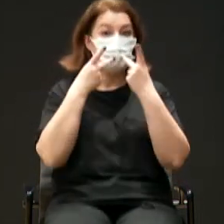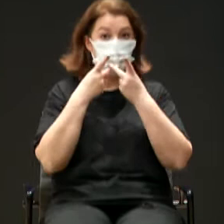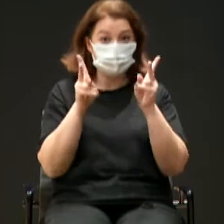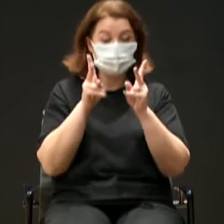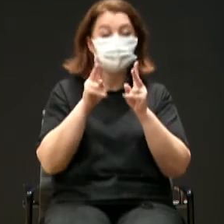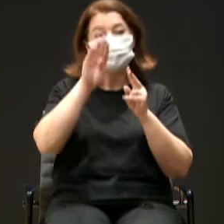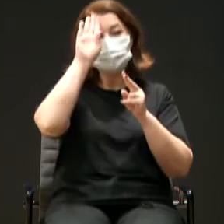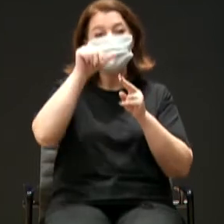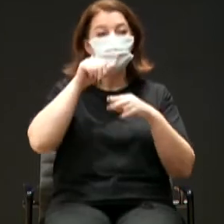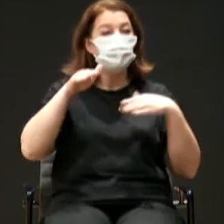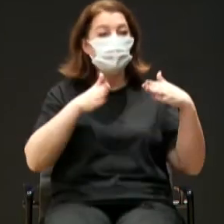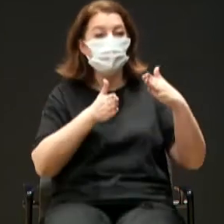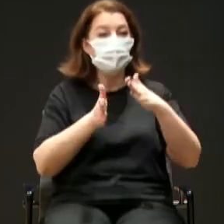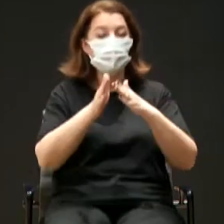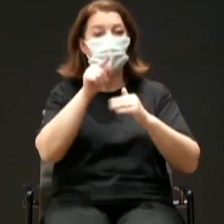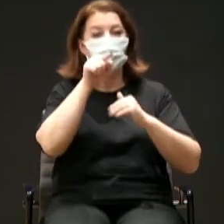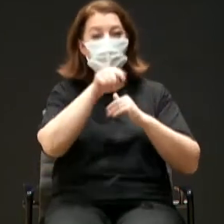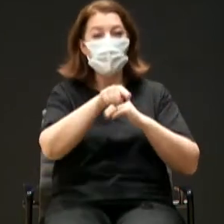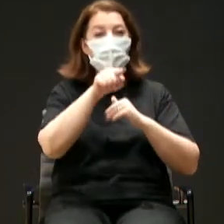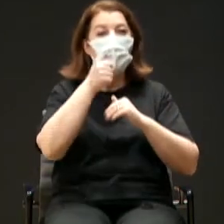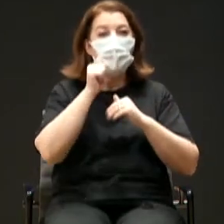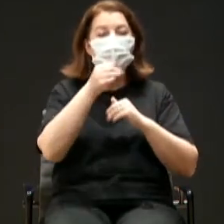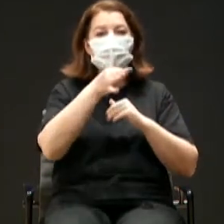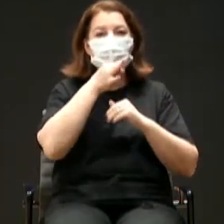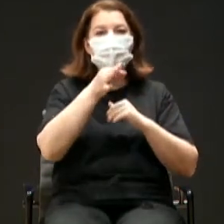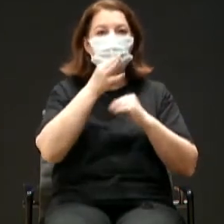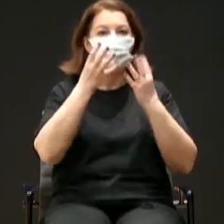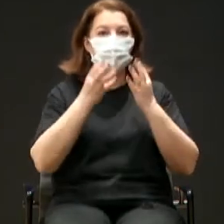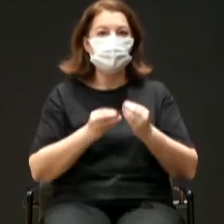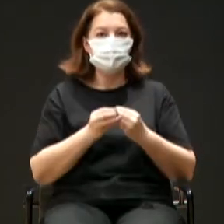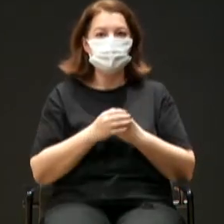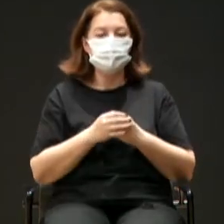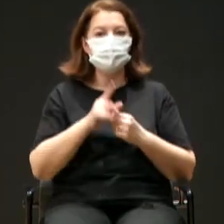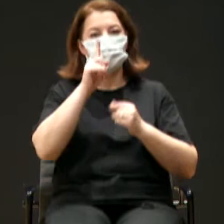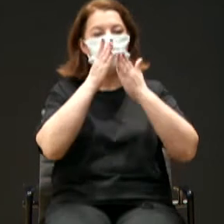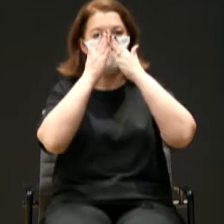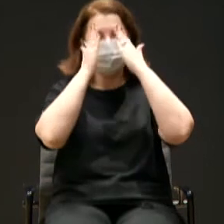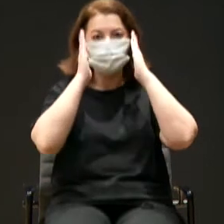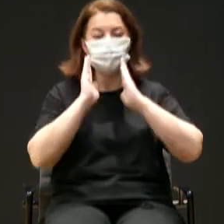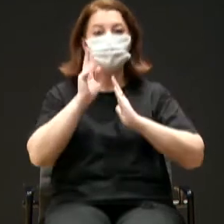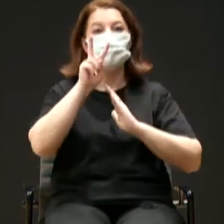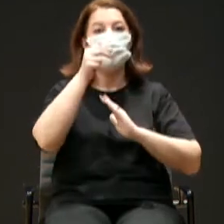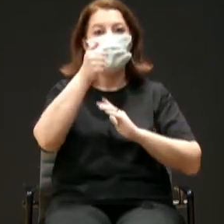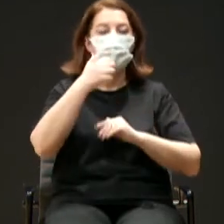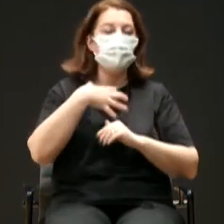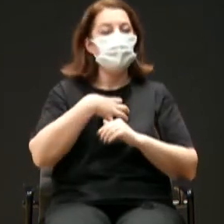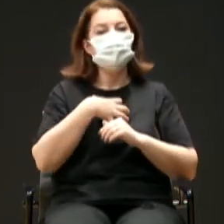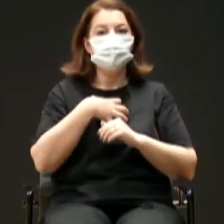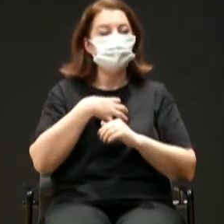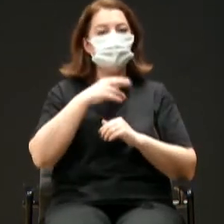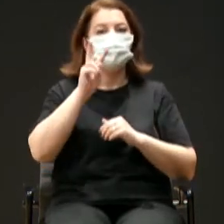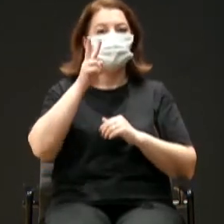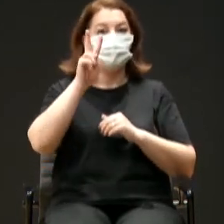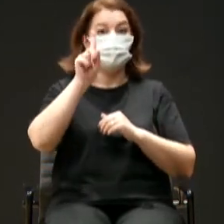Kanal İstanbul'da o gün ifade edilmişti. Çok şükür 26